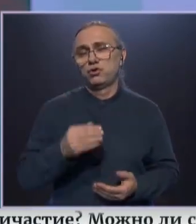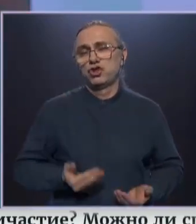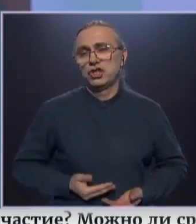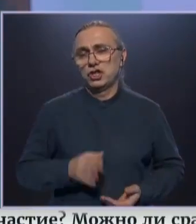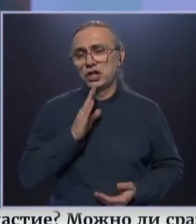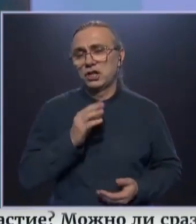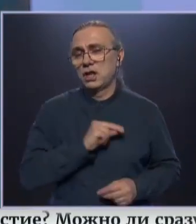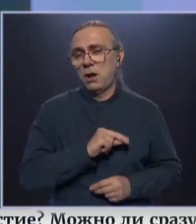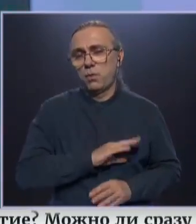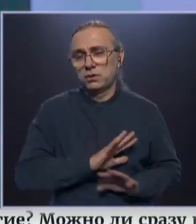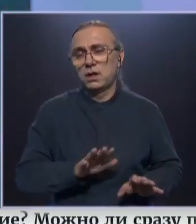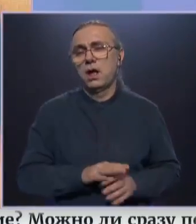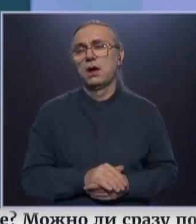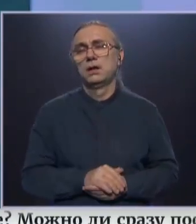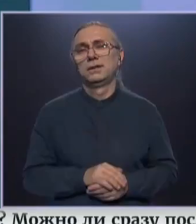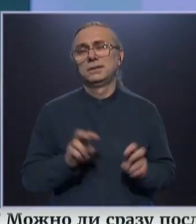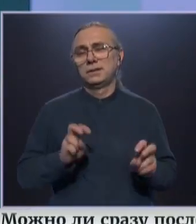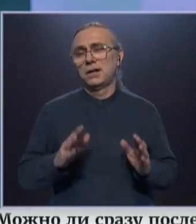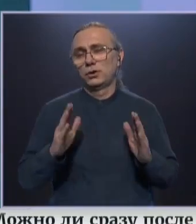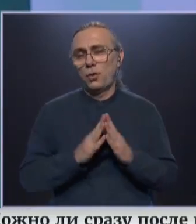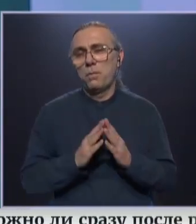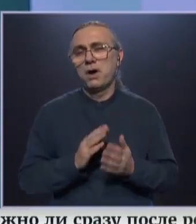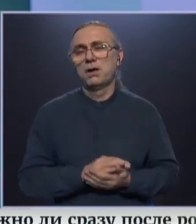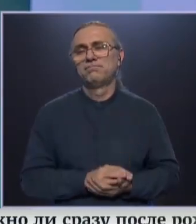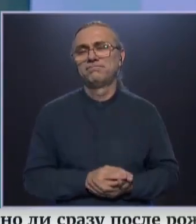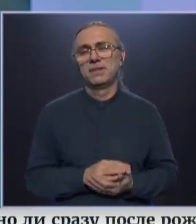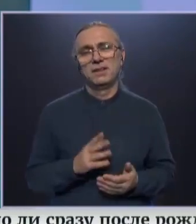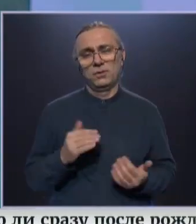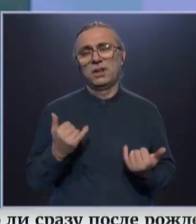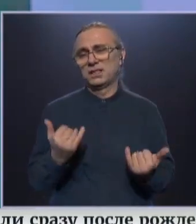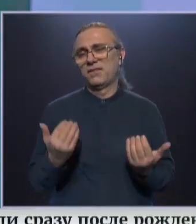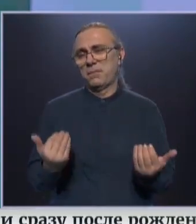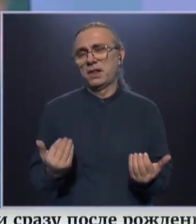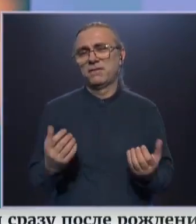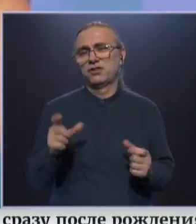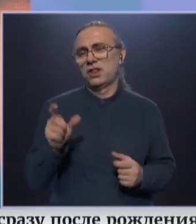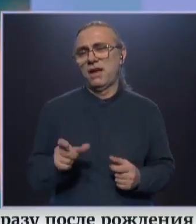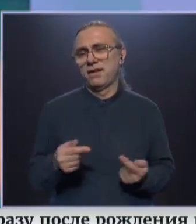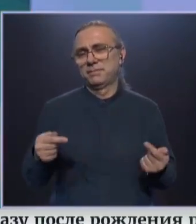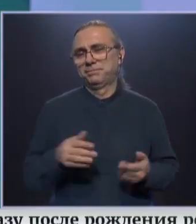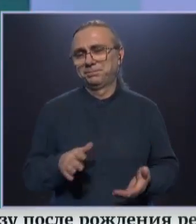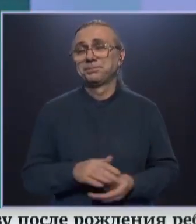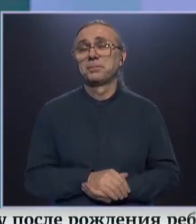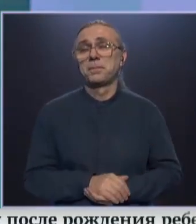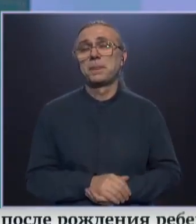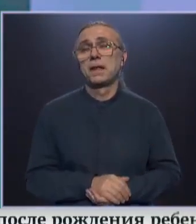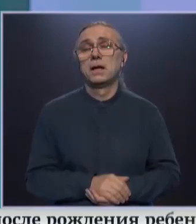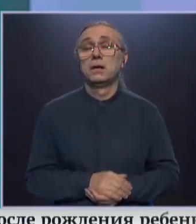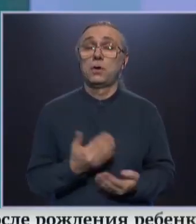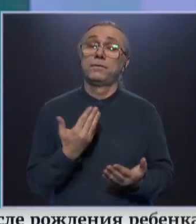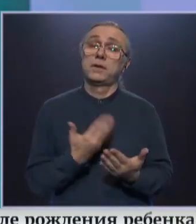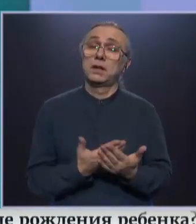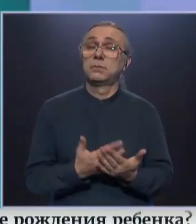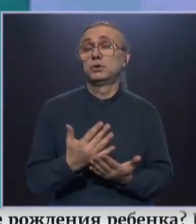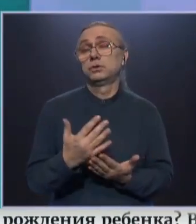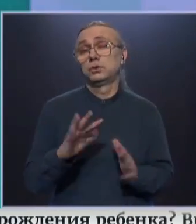дома и там насильно сидели, сажали дом для современного человека. Но в данном случае, а